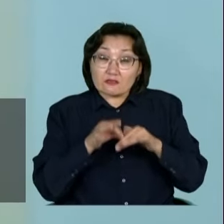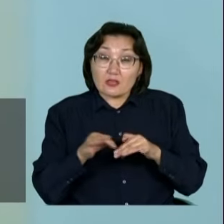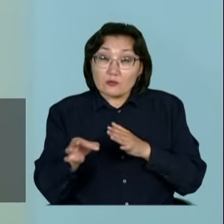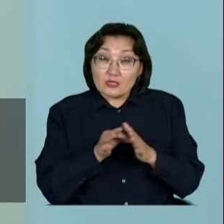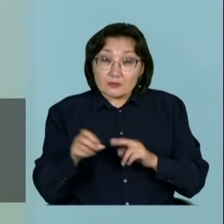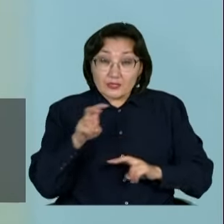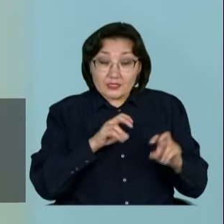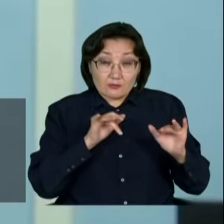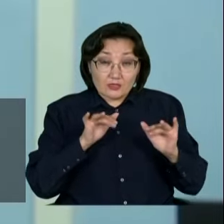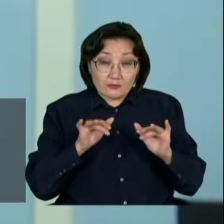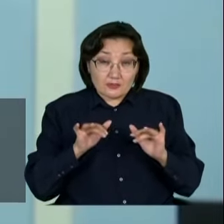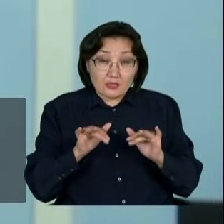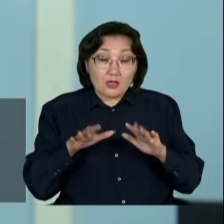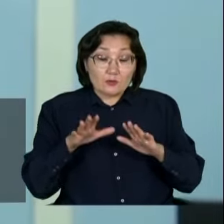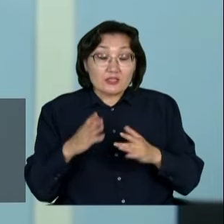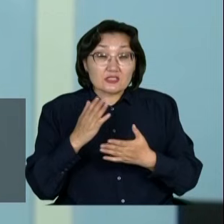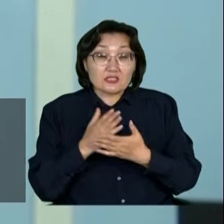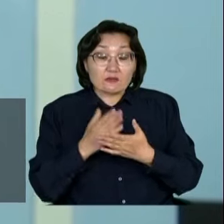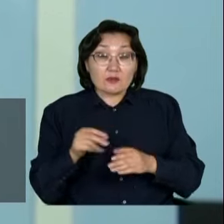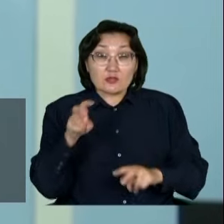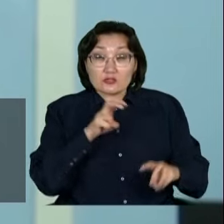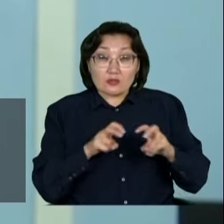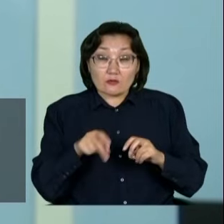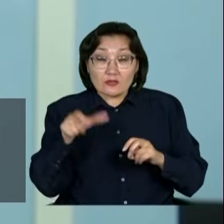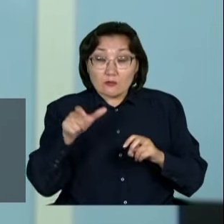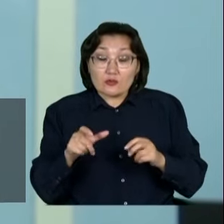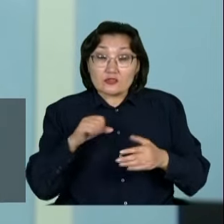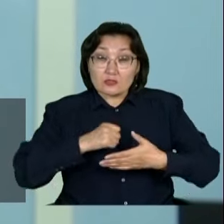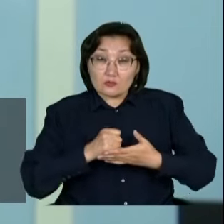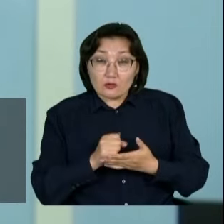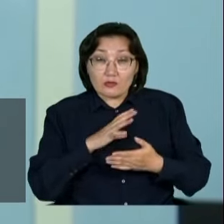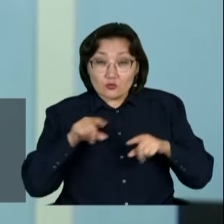оперативно-розыскных мероприятий местонахождение разыскиваемого было установлено и он был задержан.